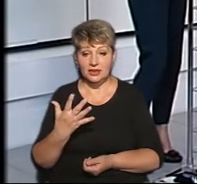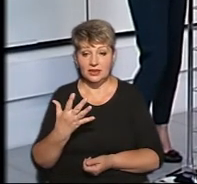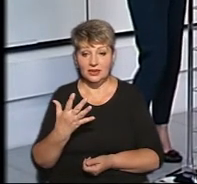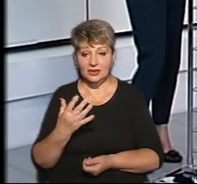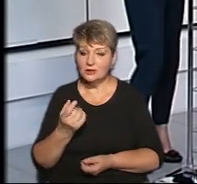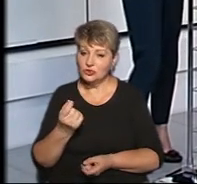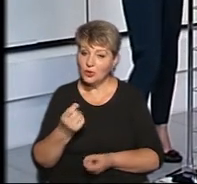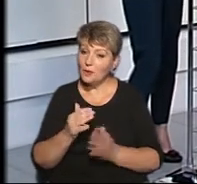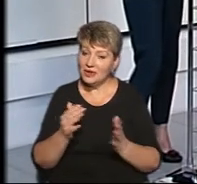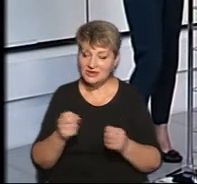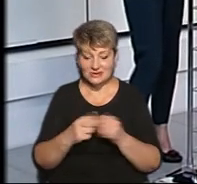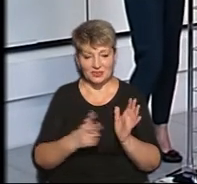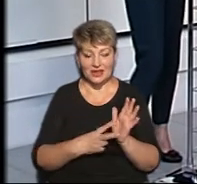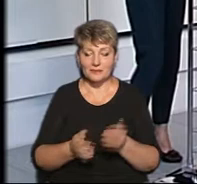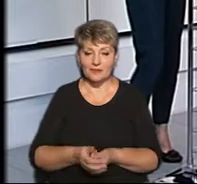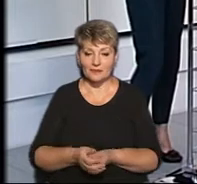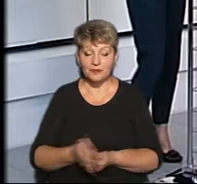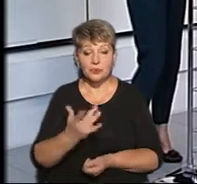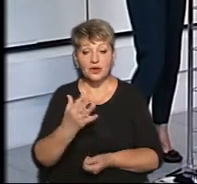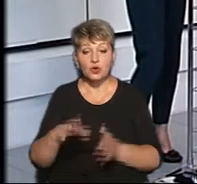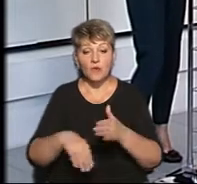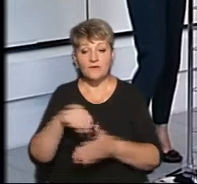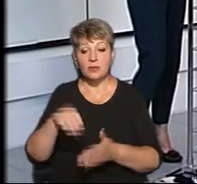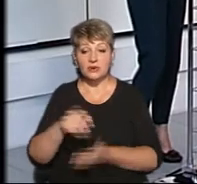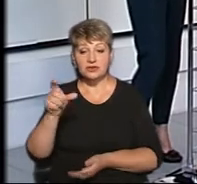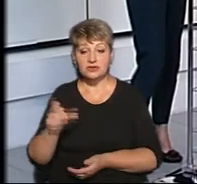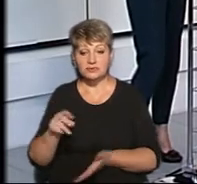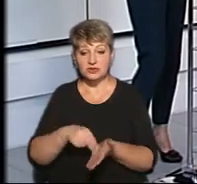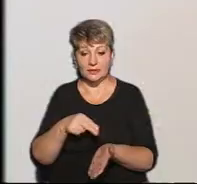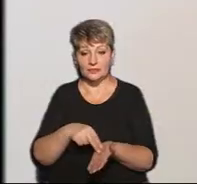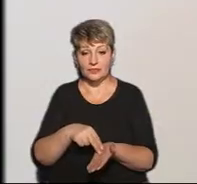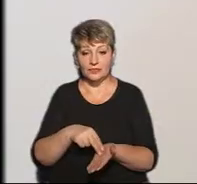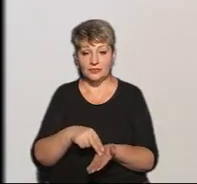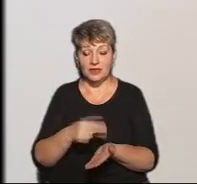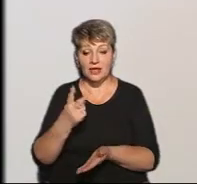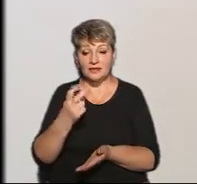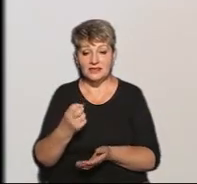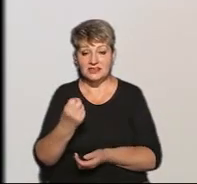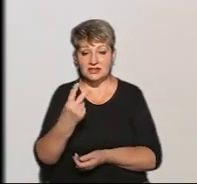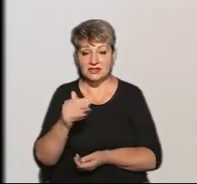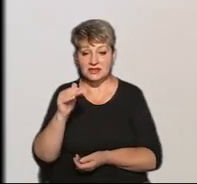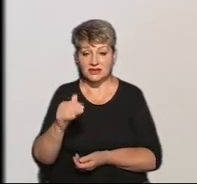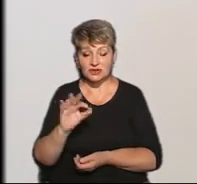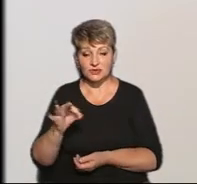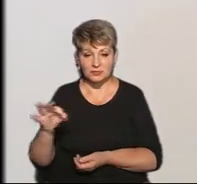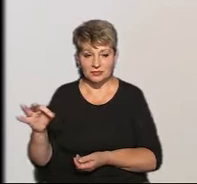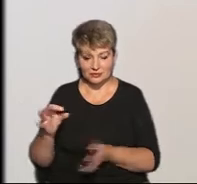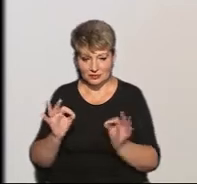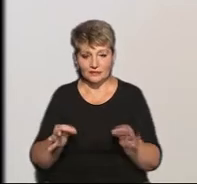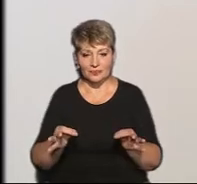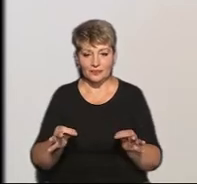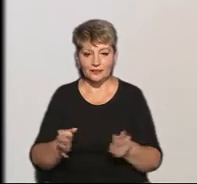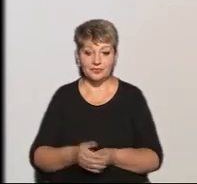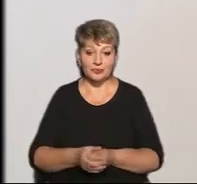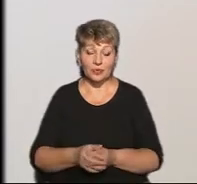15. Трохи більше, 17. 17. Скільки виборців у Черкасах? 213 тисяч з копійками. Правильно.